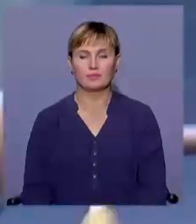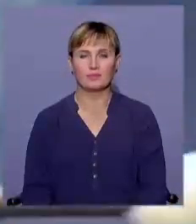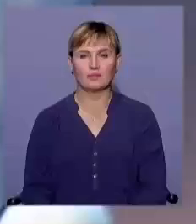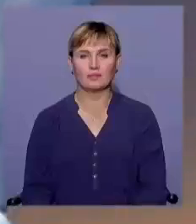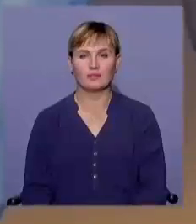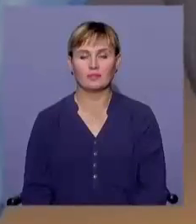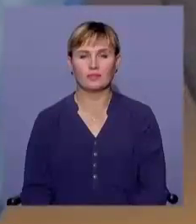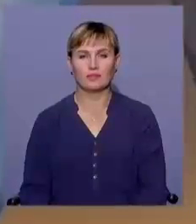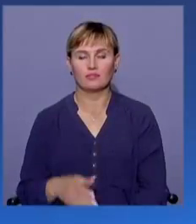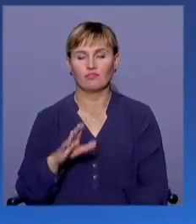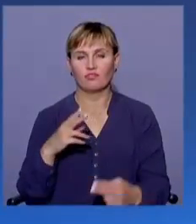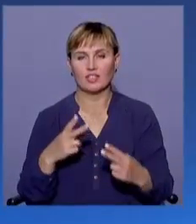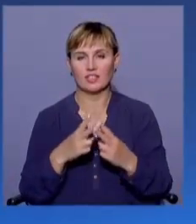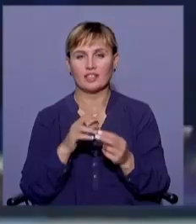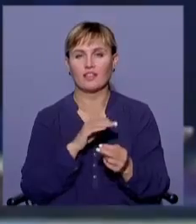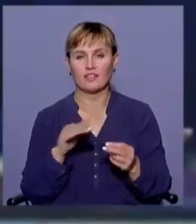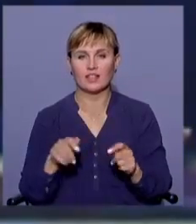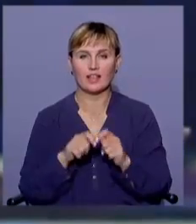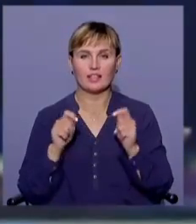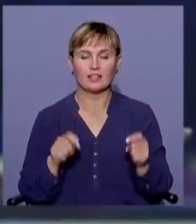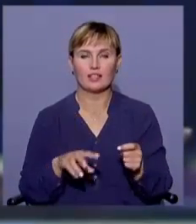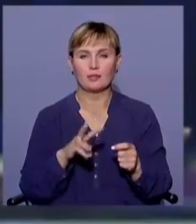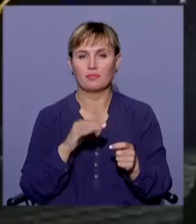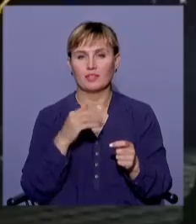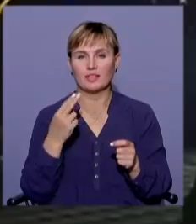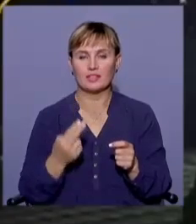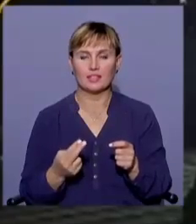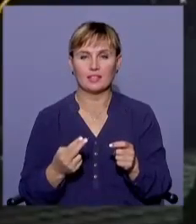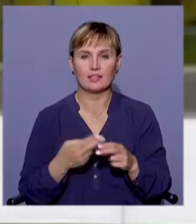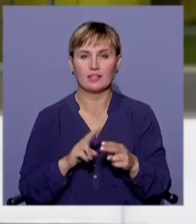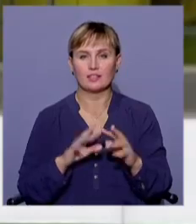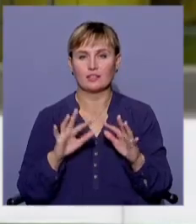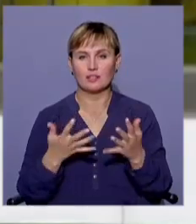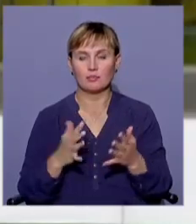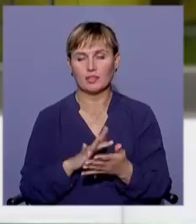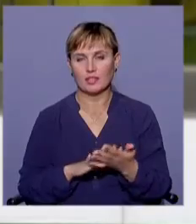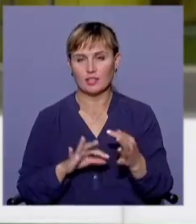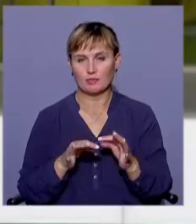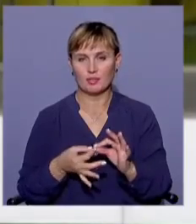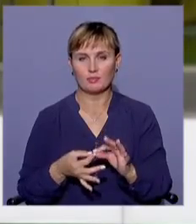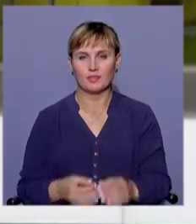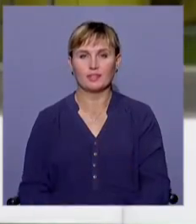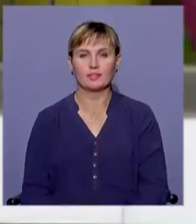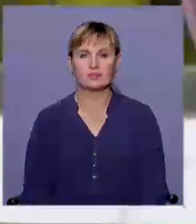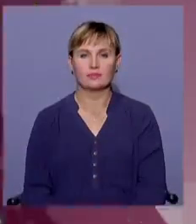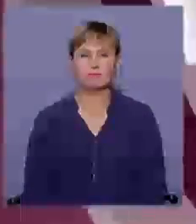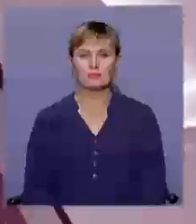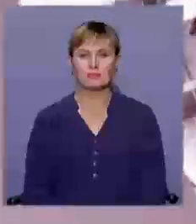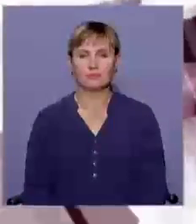Ударом в гонг в Астане официально открыли МФЦ. На историческом событии побывал Анвар Шаликенов.